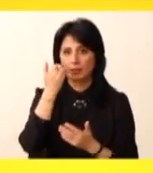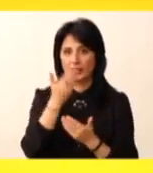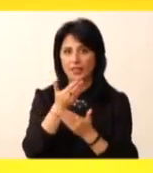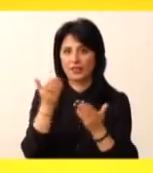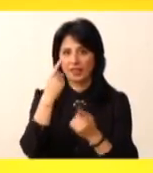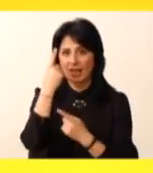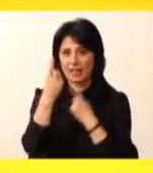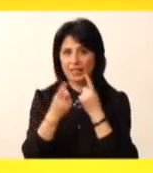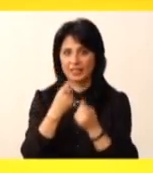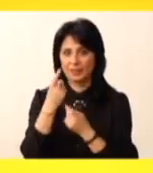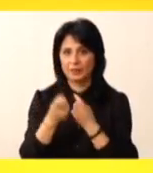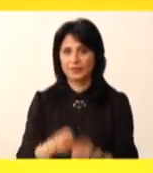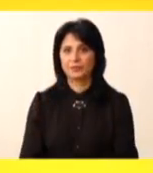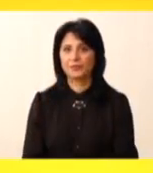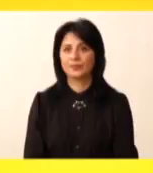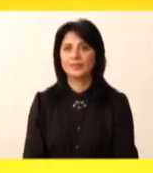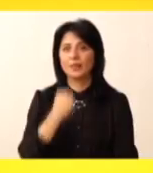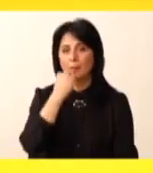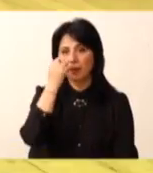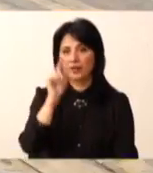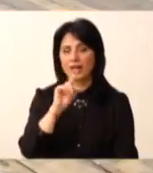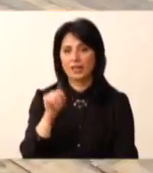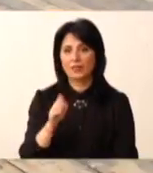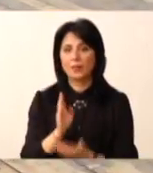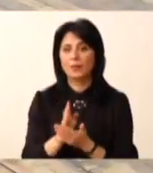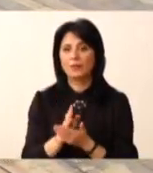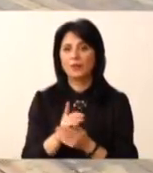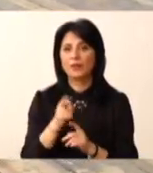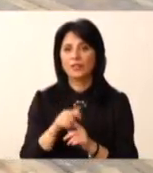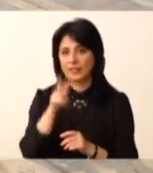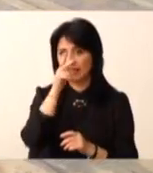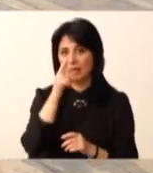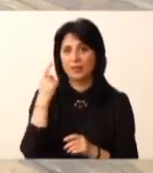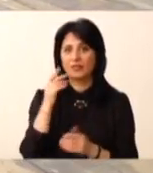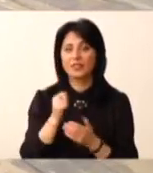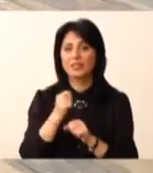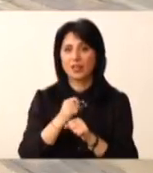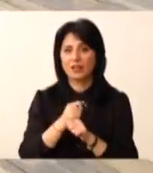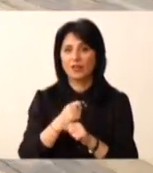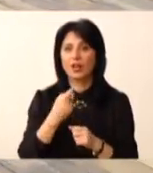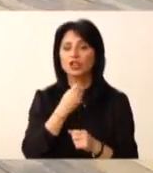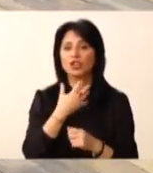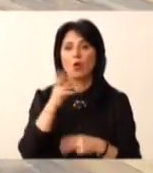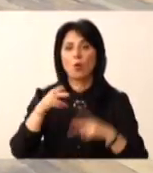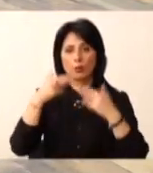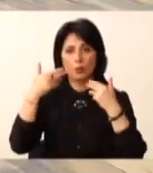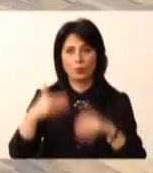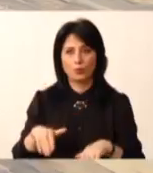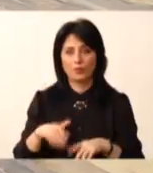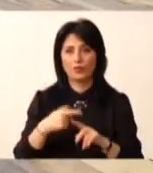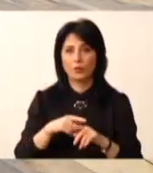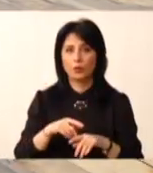თქვენი გადაცემისთვის. მადლობთ. კითხვა ასეთი მას. სამითვის წინ გავიკეთე ჯირკვლის ოპერაცია.